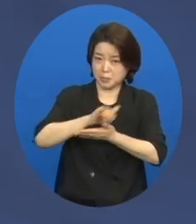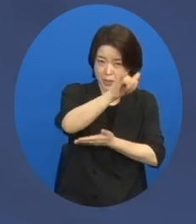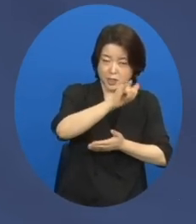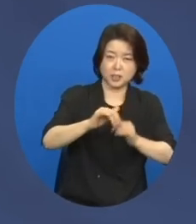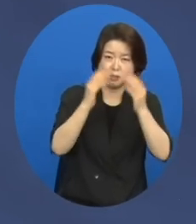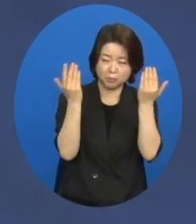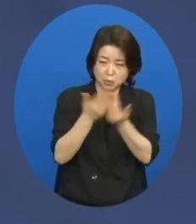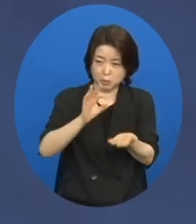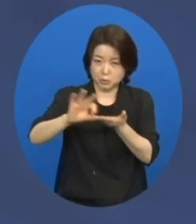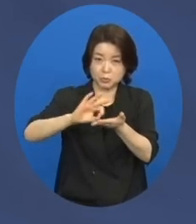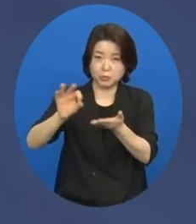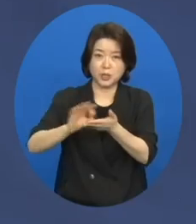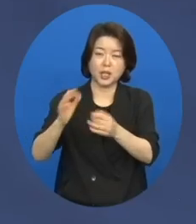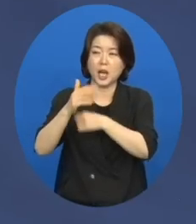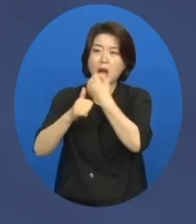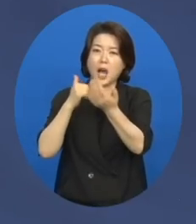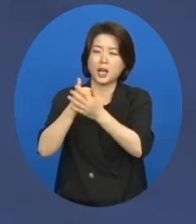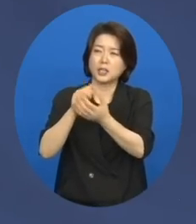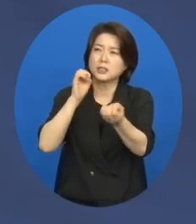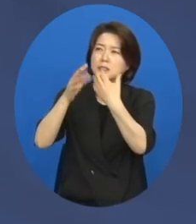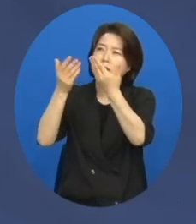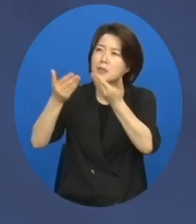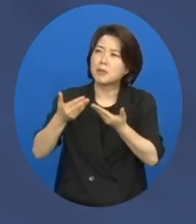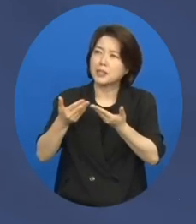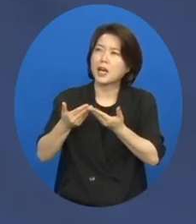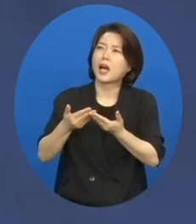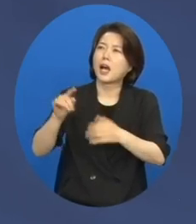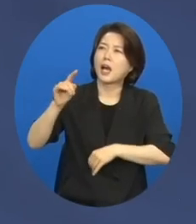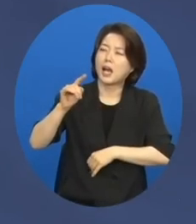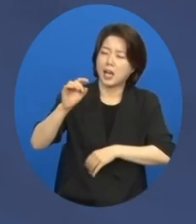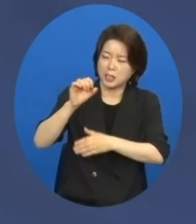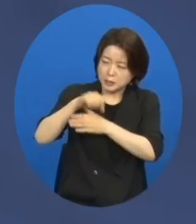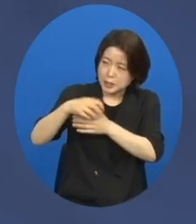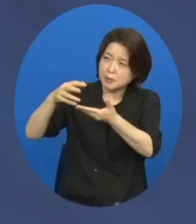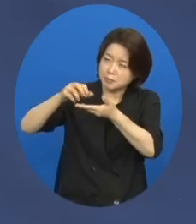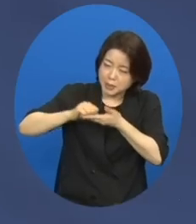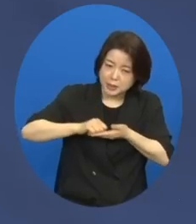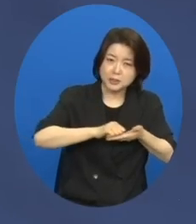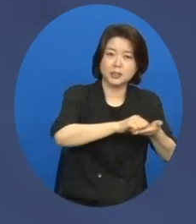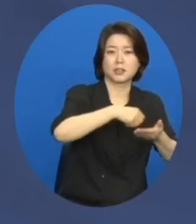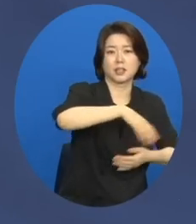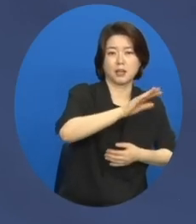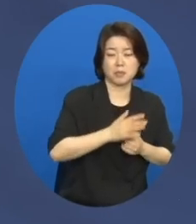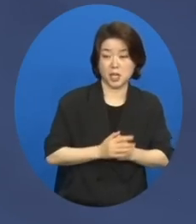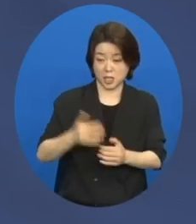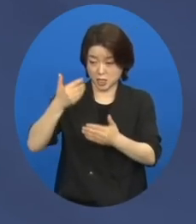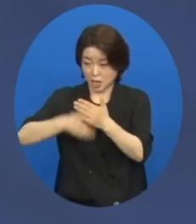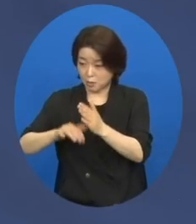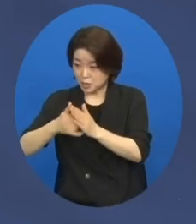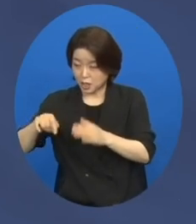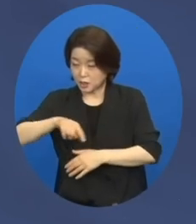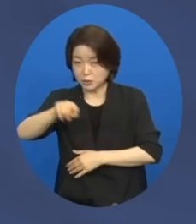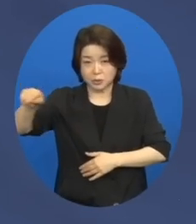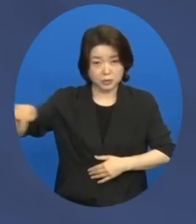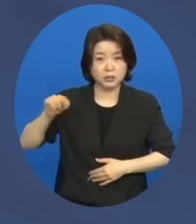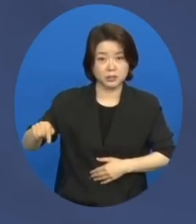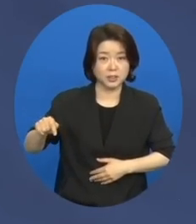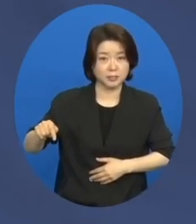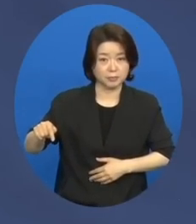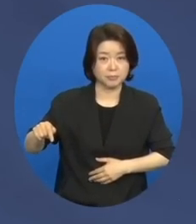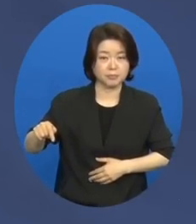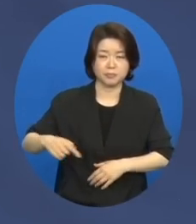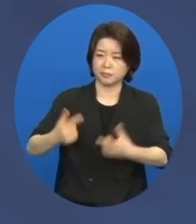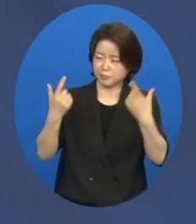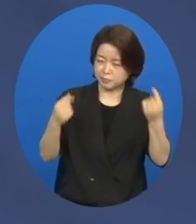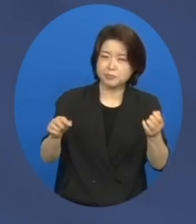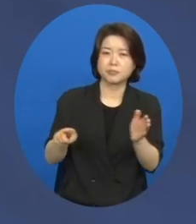모든 비용을 하나님 앞에 응답받아 사역비를 응답받아 나가면 저희 가족들 남아있는 아이들과 저희 가족들은